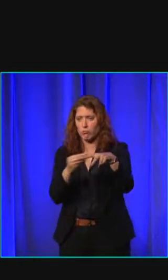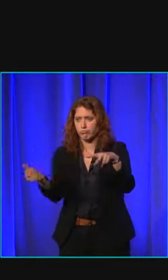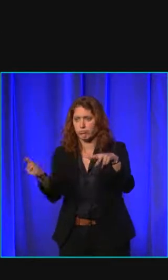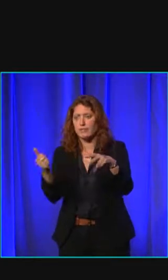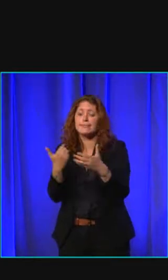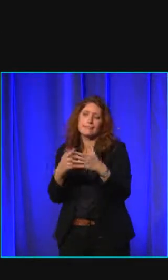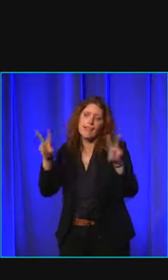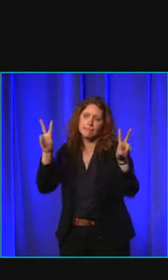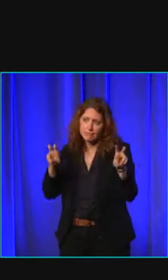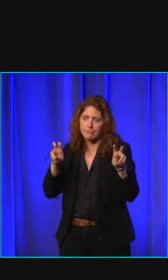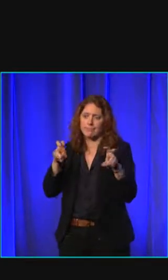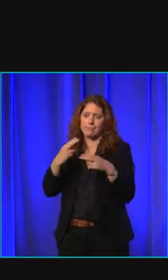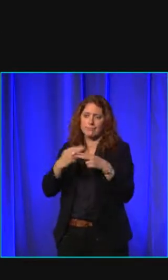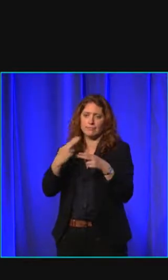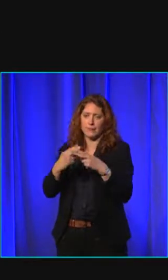plasticité corticale.